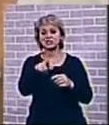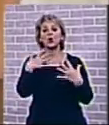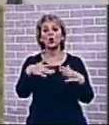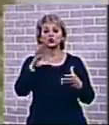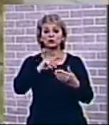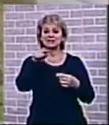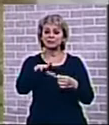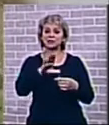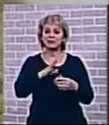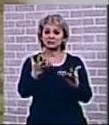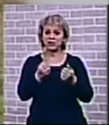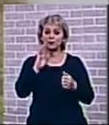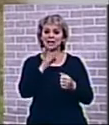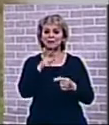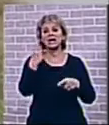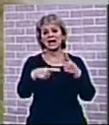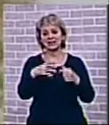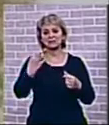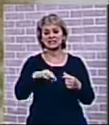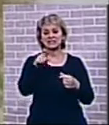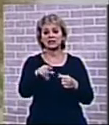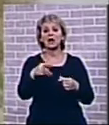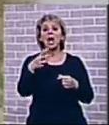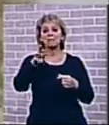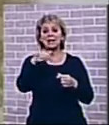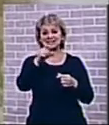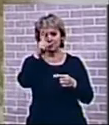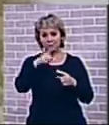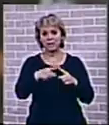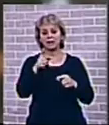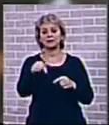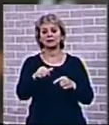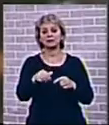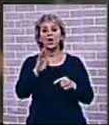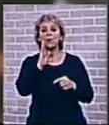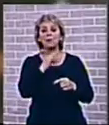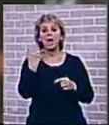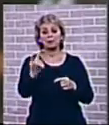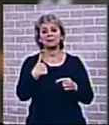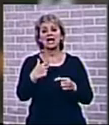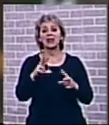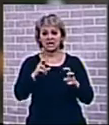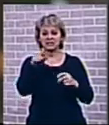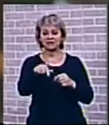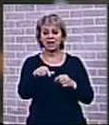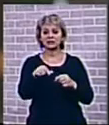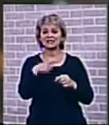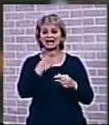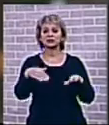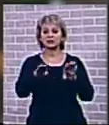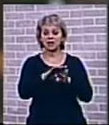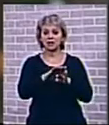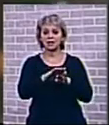уже успел стать для приемной мамы родным сыном, а для Максима – братом. Мамой он называет, скажем